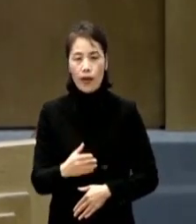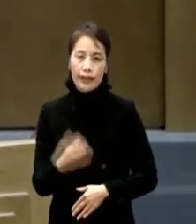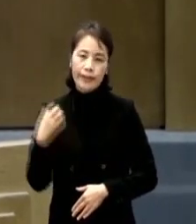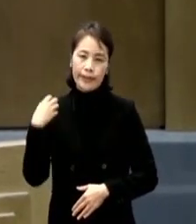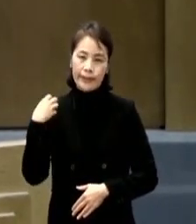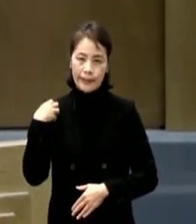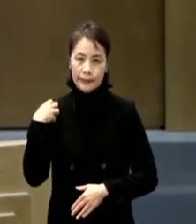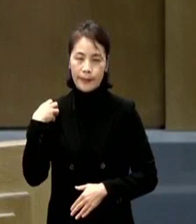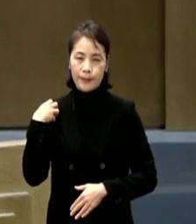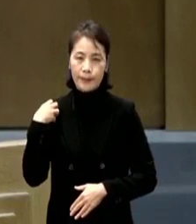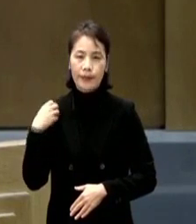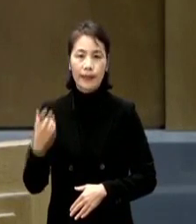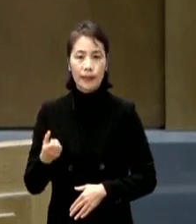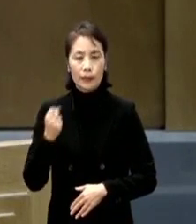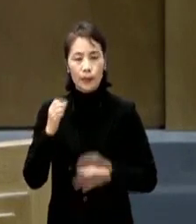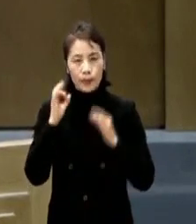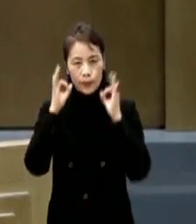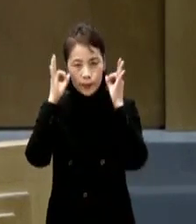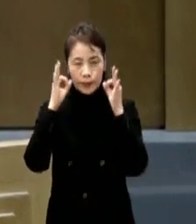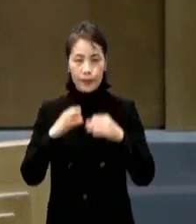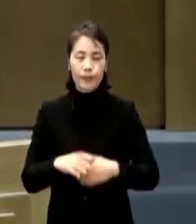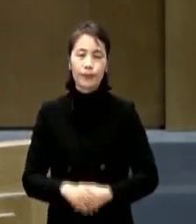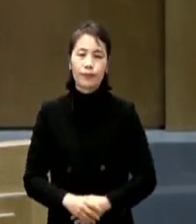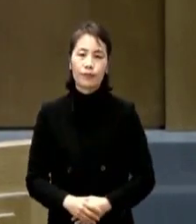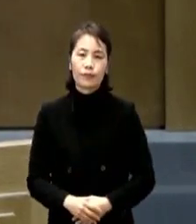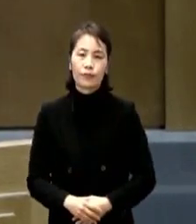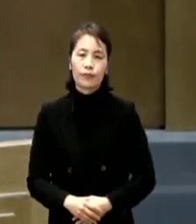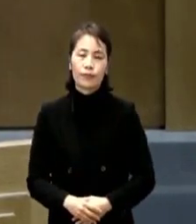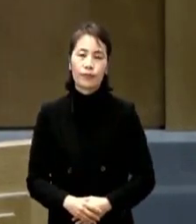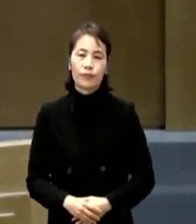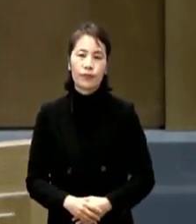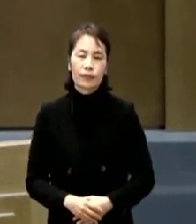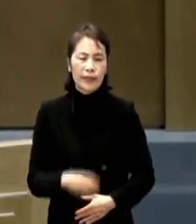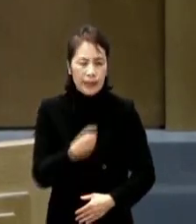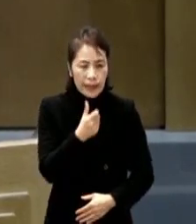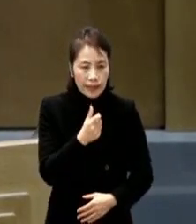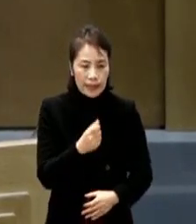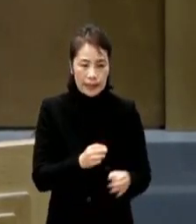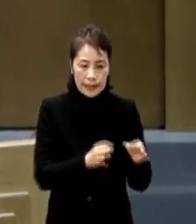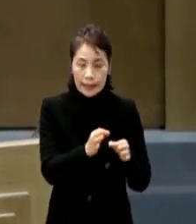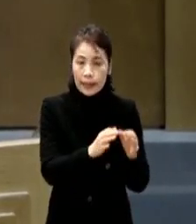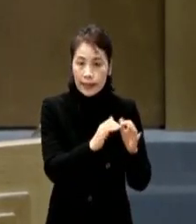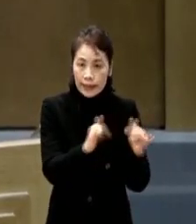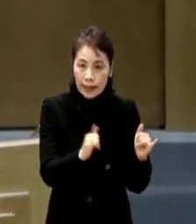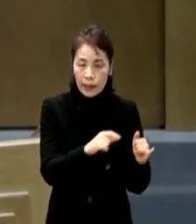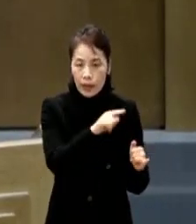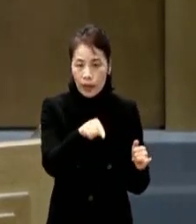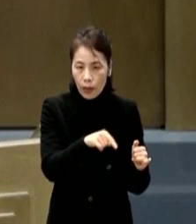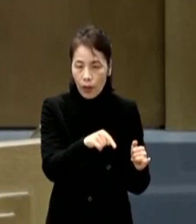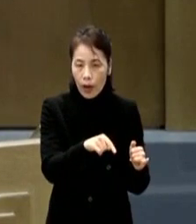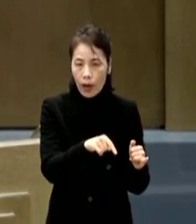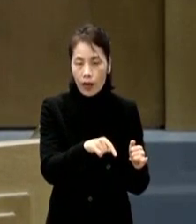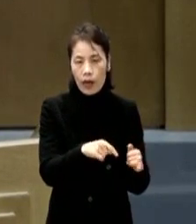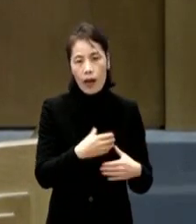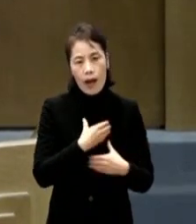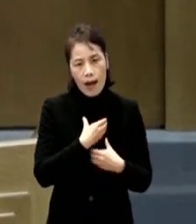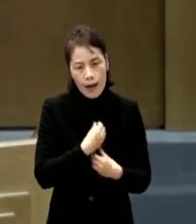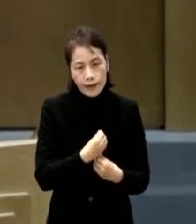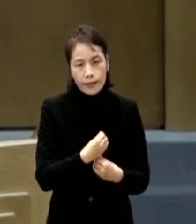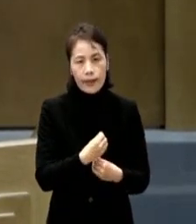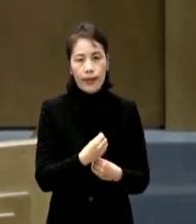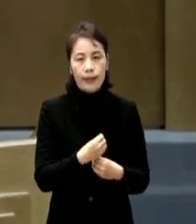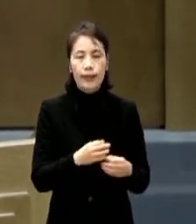든든한 언덕이 되겠습니다. 영세 소상공인의 보호를 위한 촘촘한 안전망도